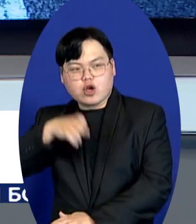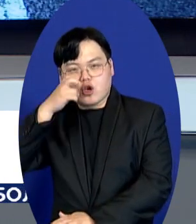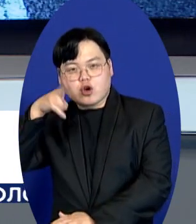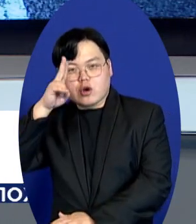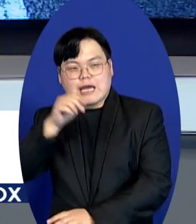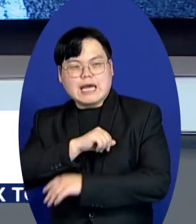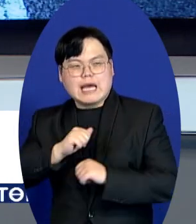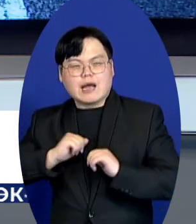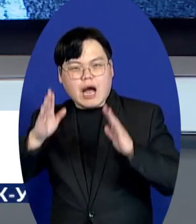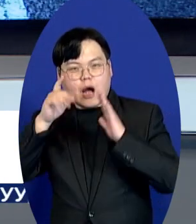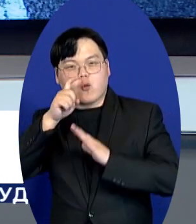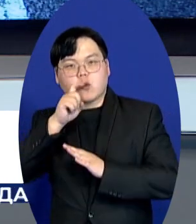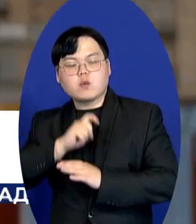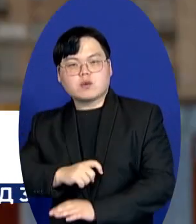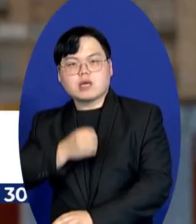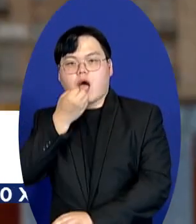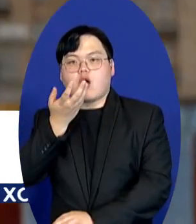сонор сэрэмжтэй байхыг сануулсан байна.